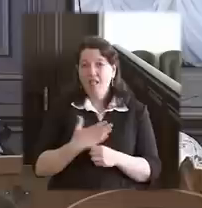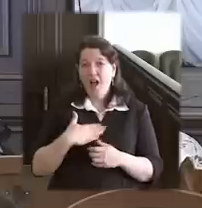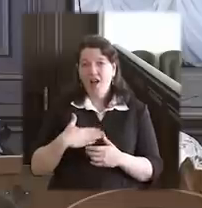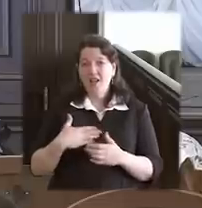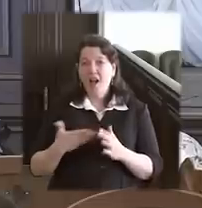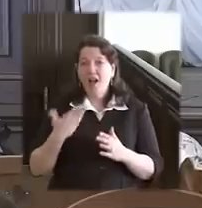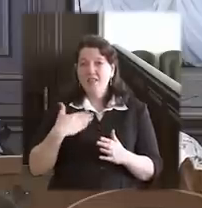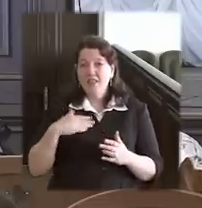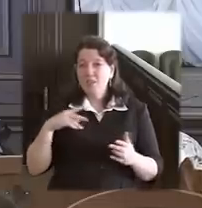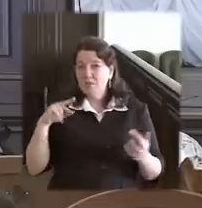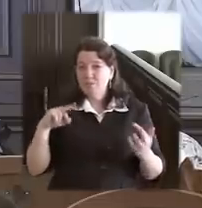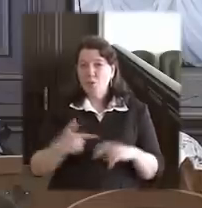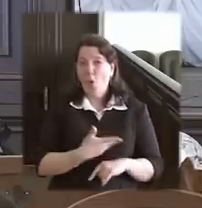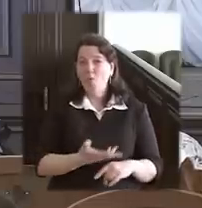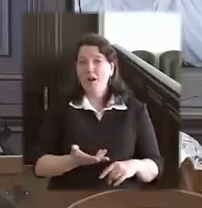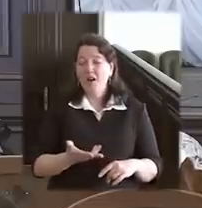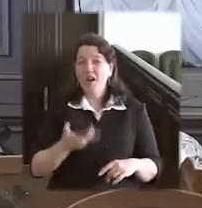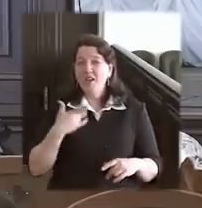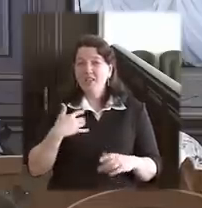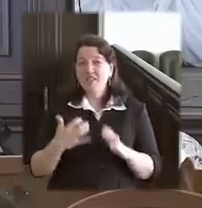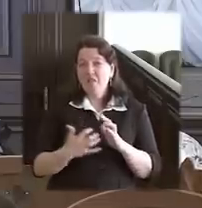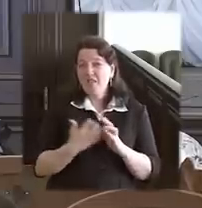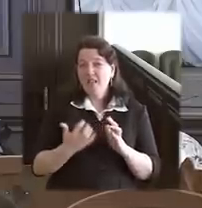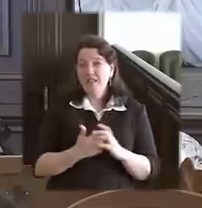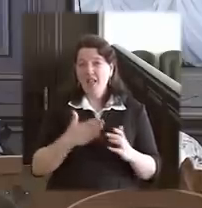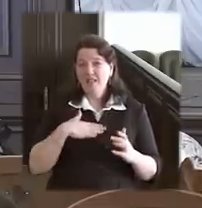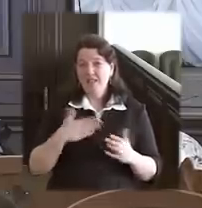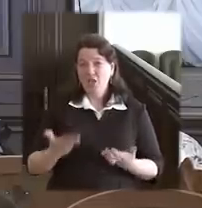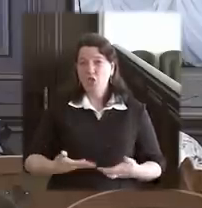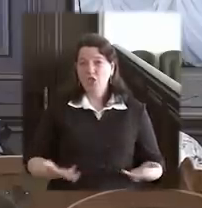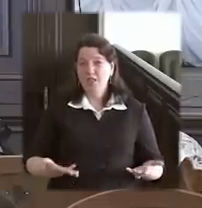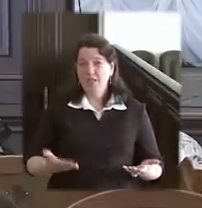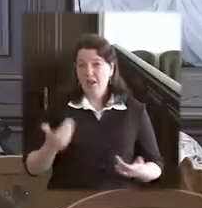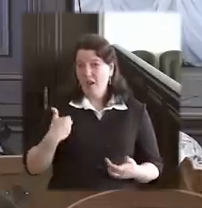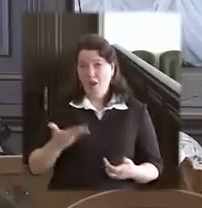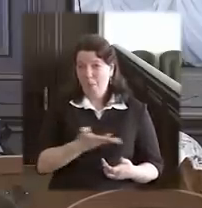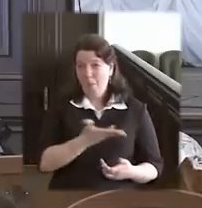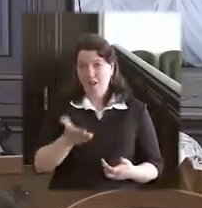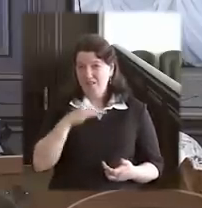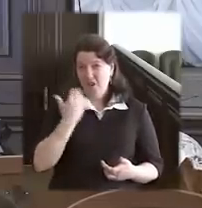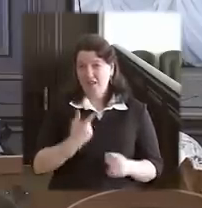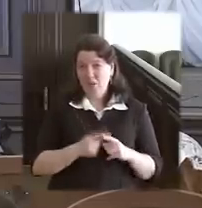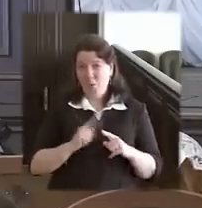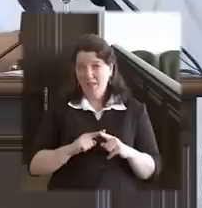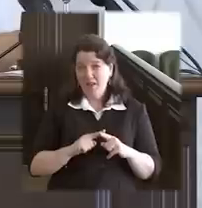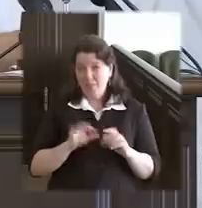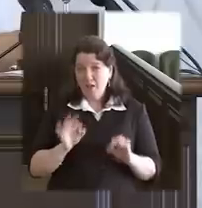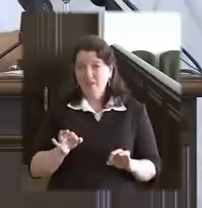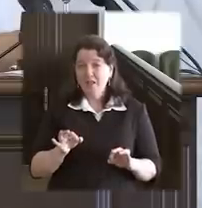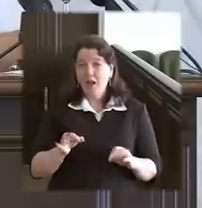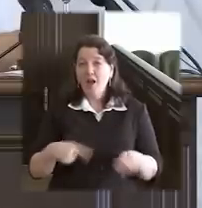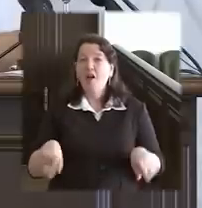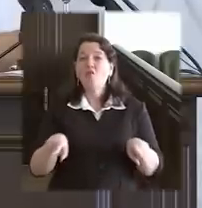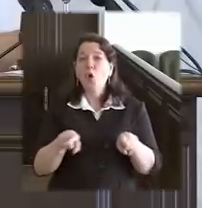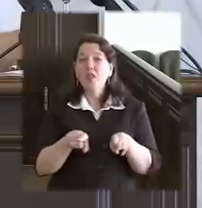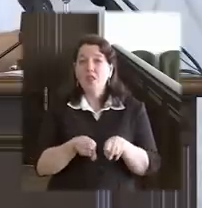тем более о наших промахах, недостатках. Правда же не хотим? Не хотим. Ну